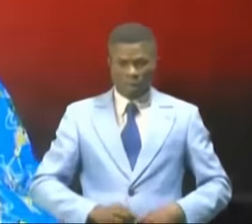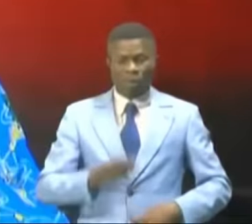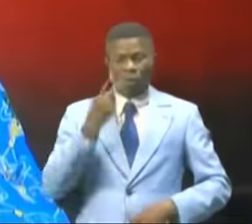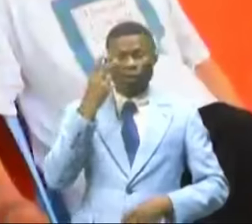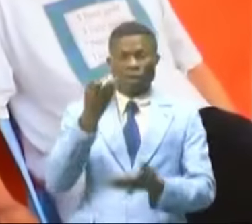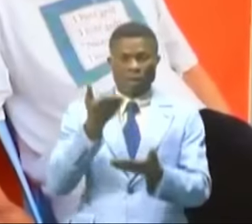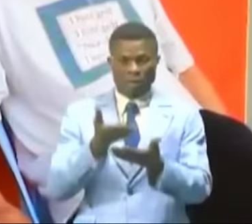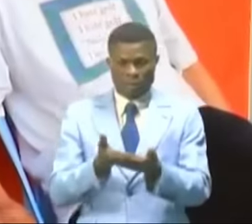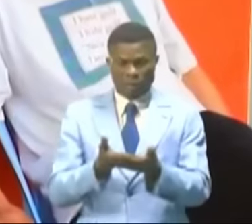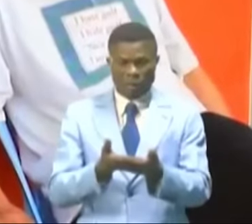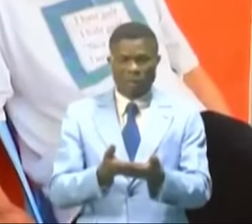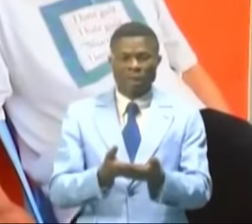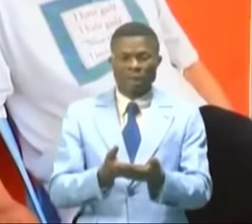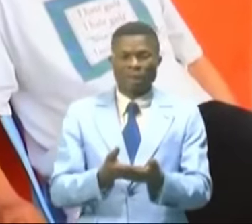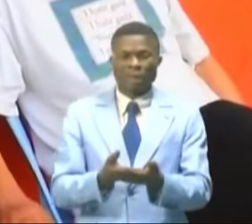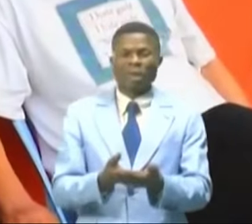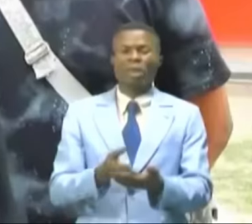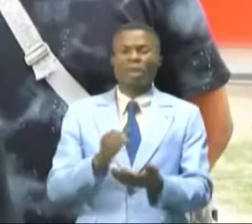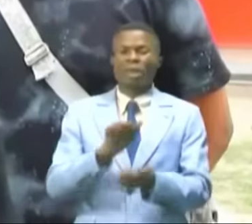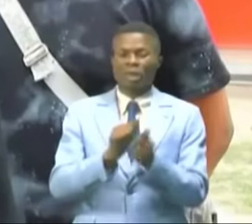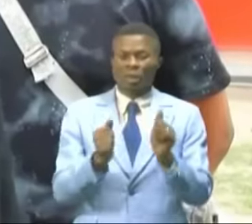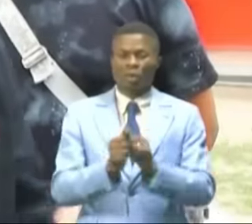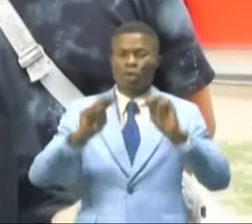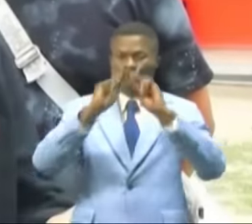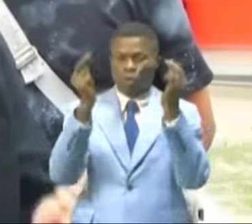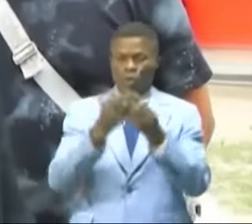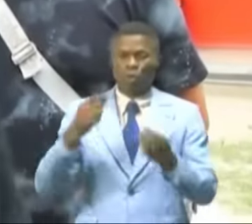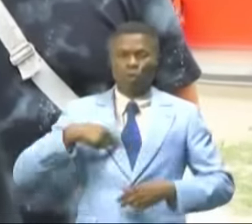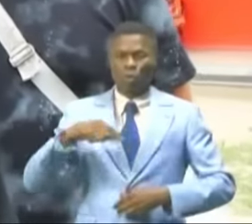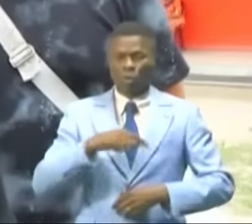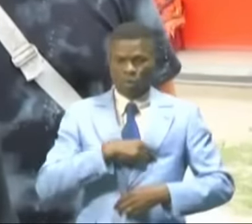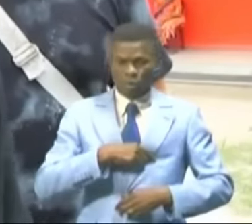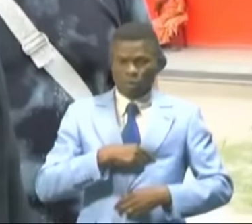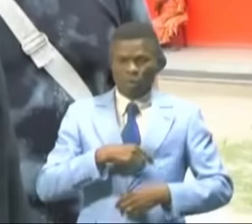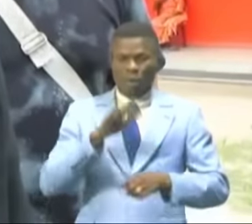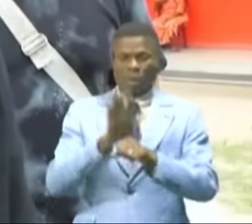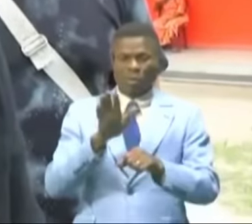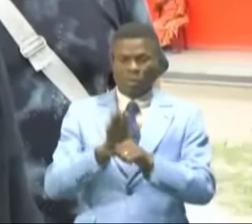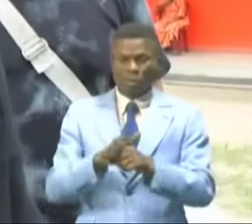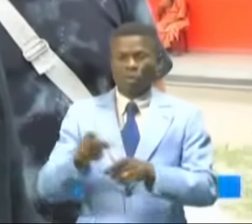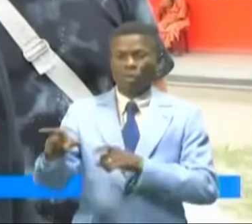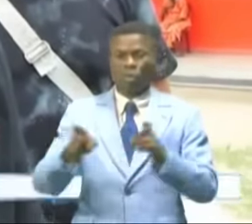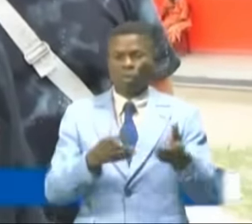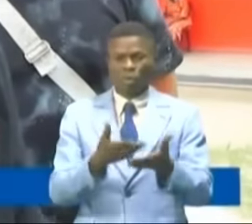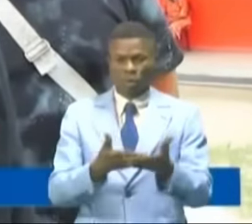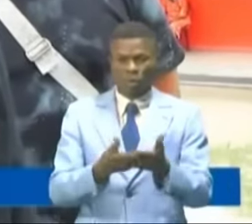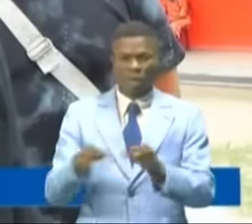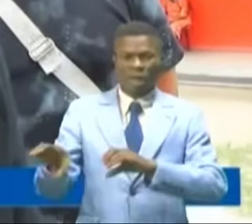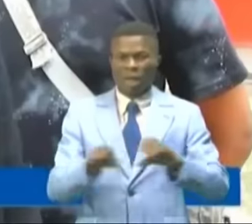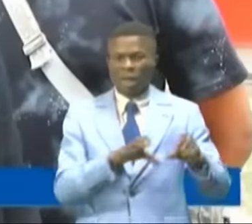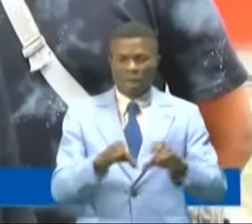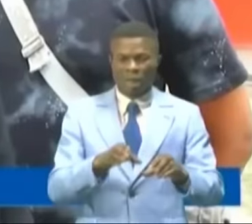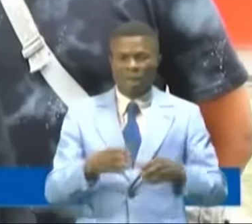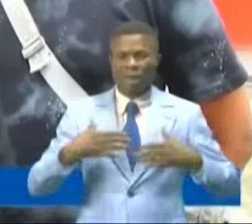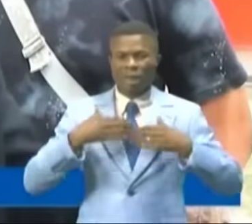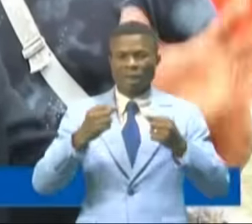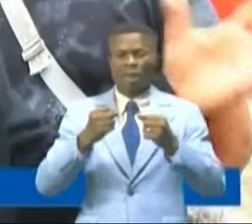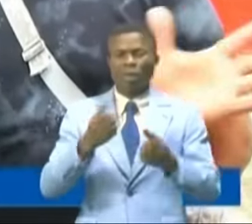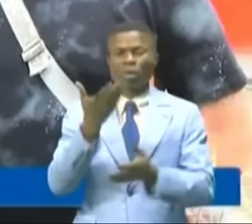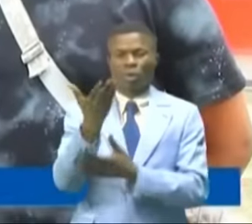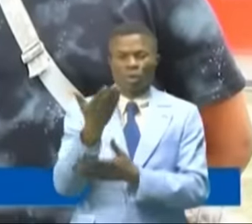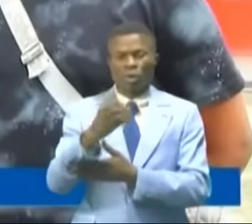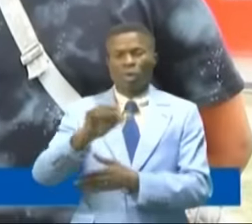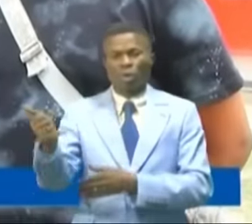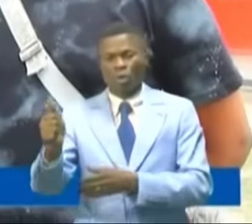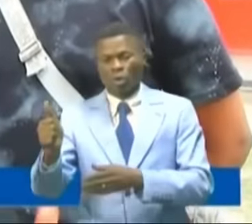c'est notre groupe Rose International Business qui gère plusieurs filiales d'aujourd'hui. Et l'action de grâce et nous demandons aux